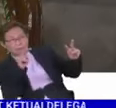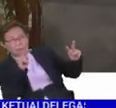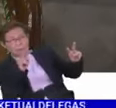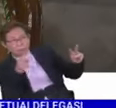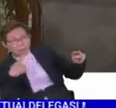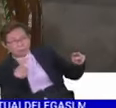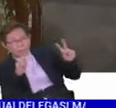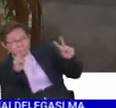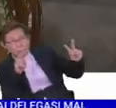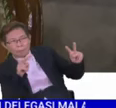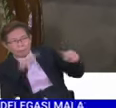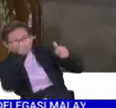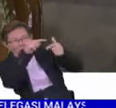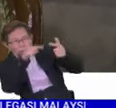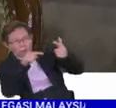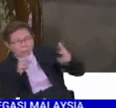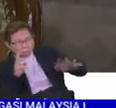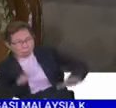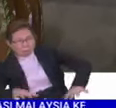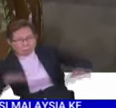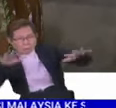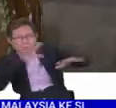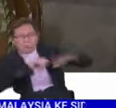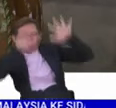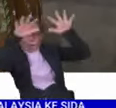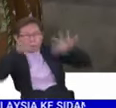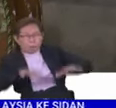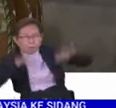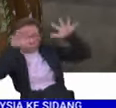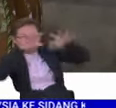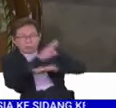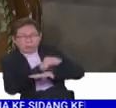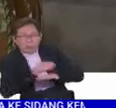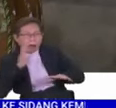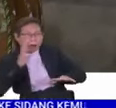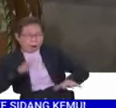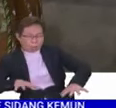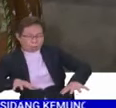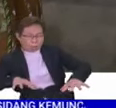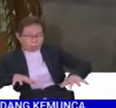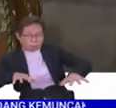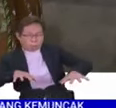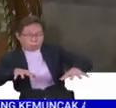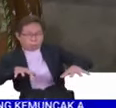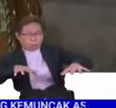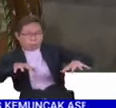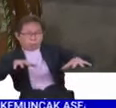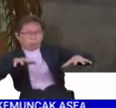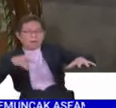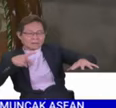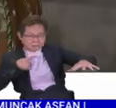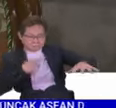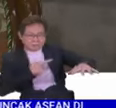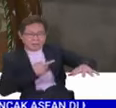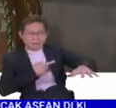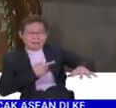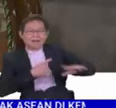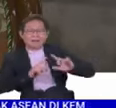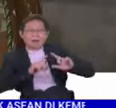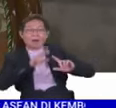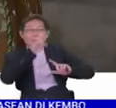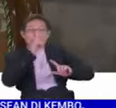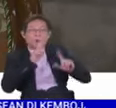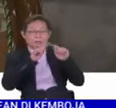daripada ciri-ciri banjir dan hujan serta juga paras air yang mungkin meningkat, kita akan letak mereka